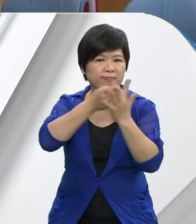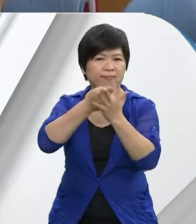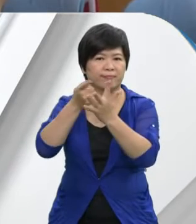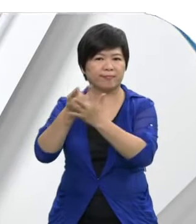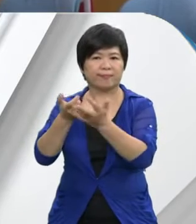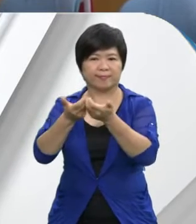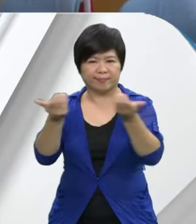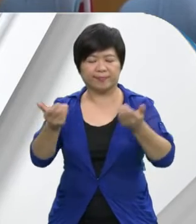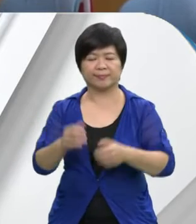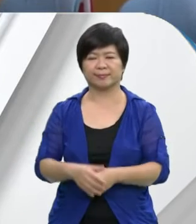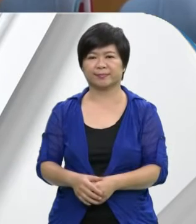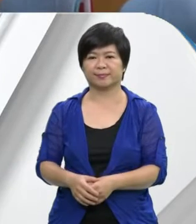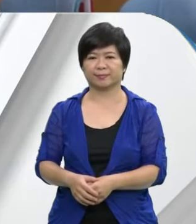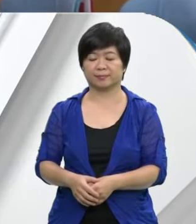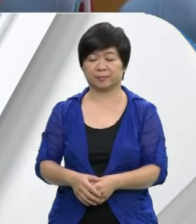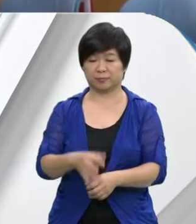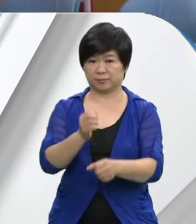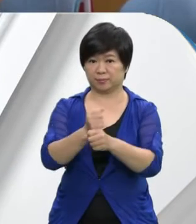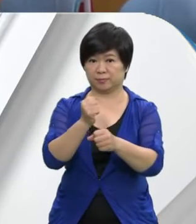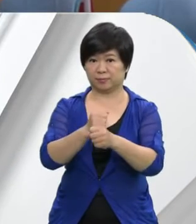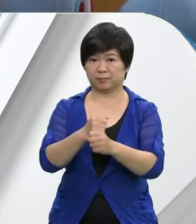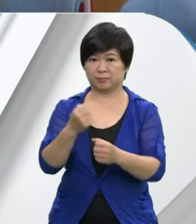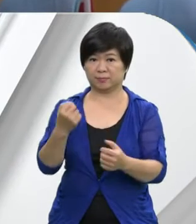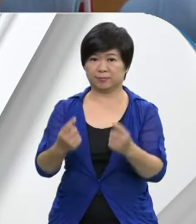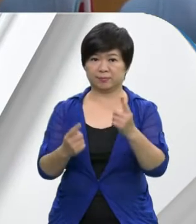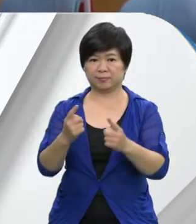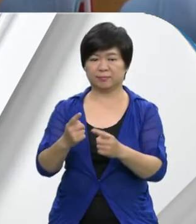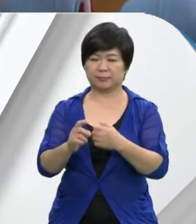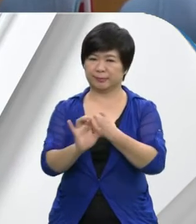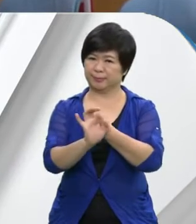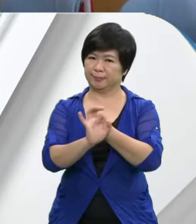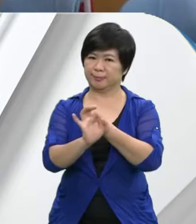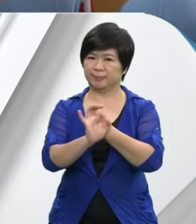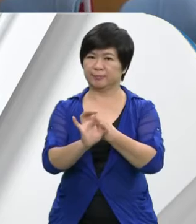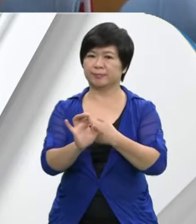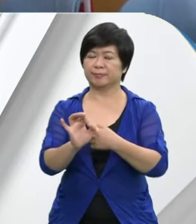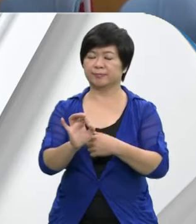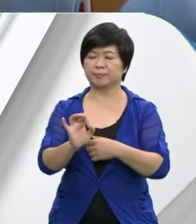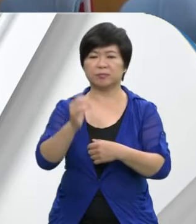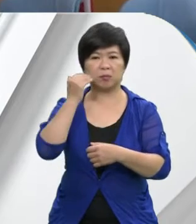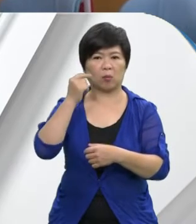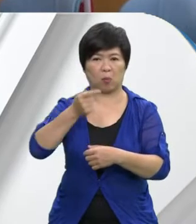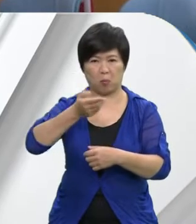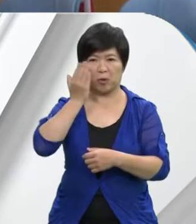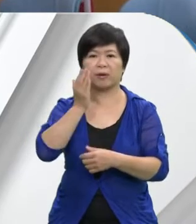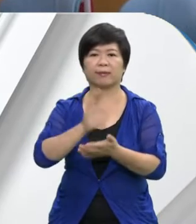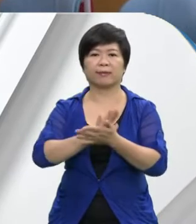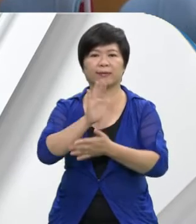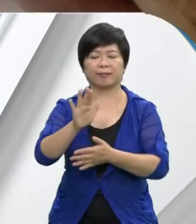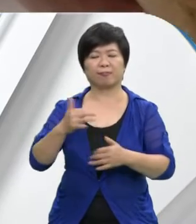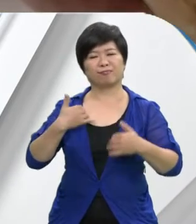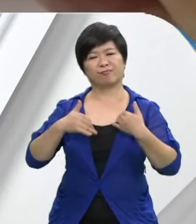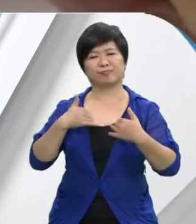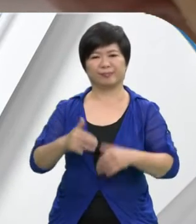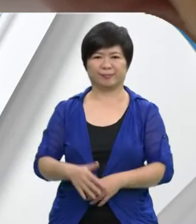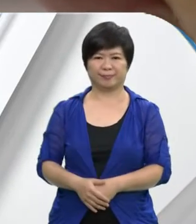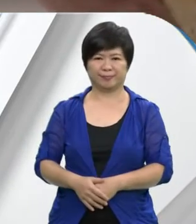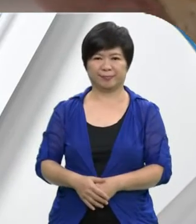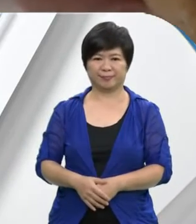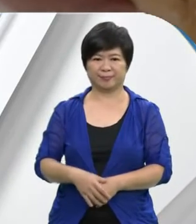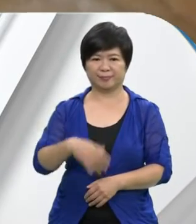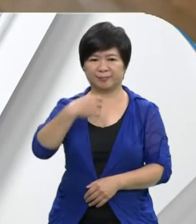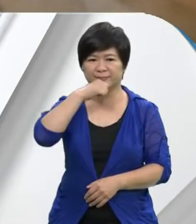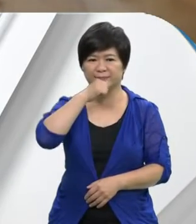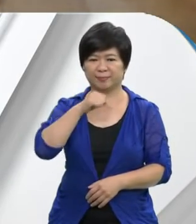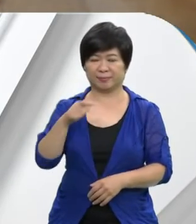做分辨。在制作上来讲，会比较有一点挑战性，但是他们如果会了之后，他们会很开心。 是台湾我们的